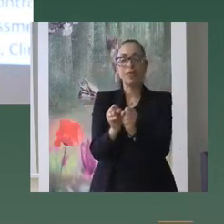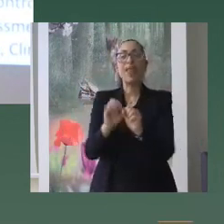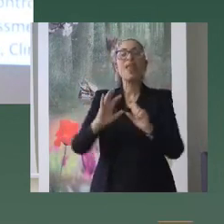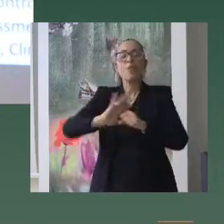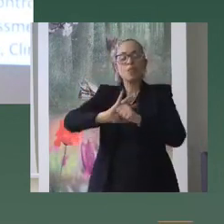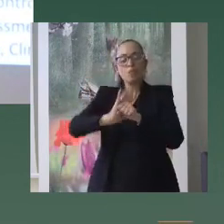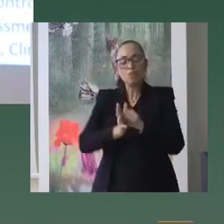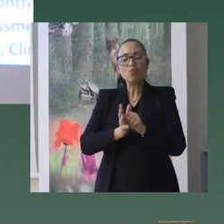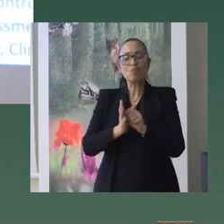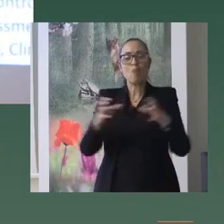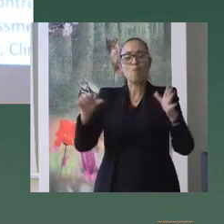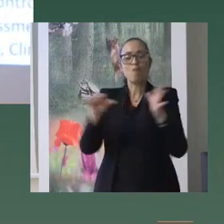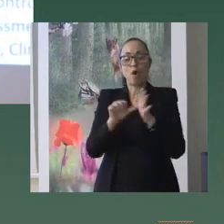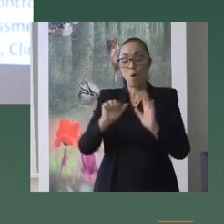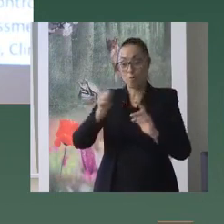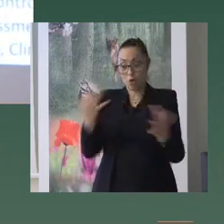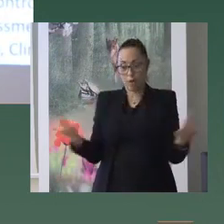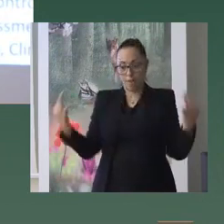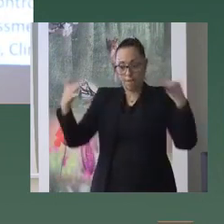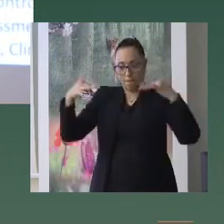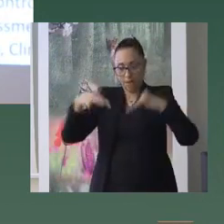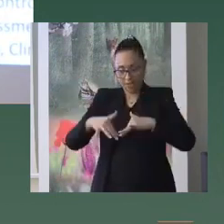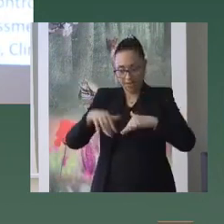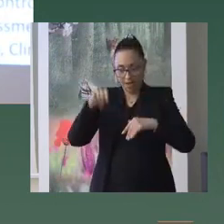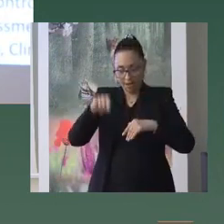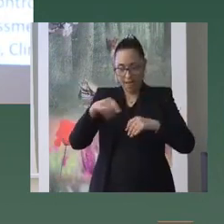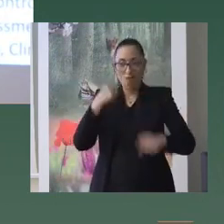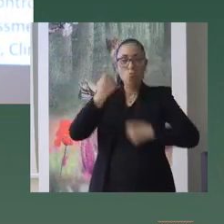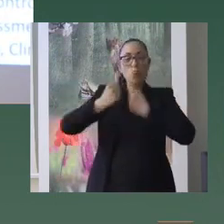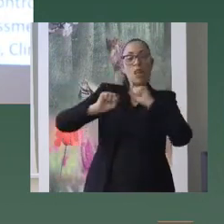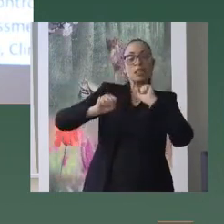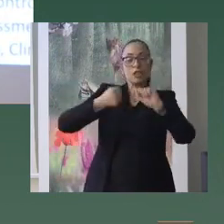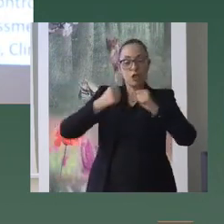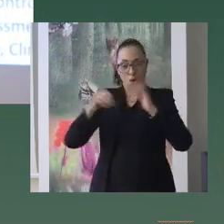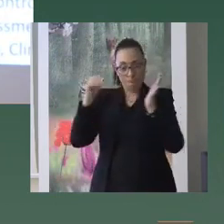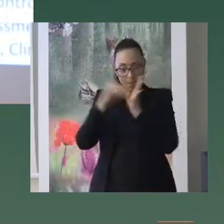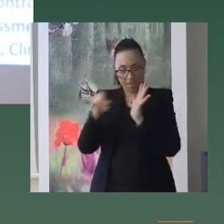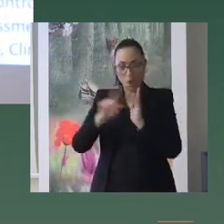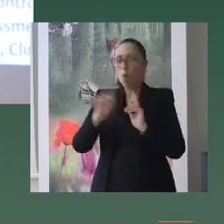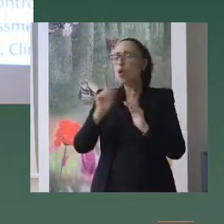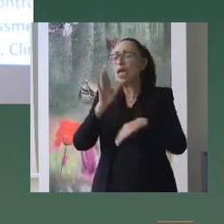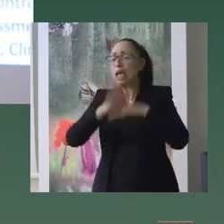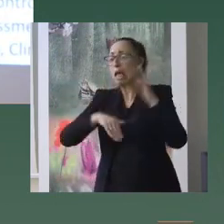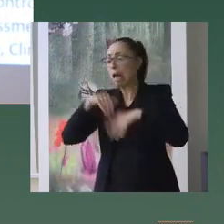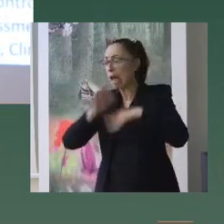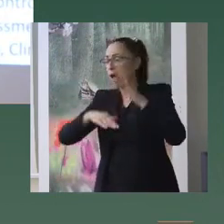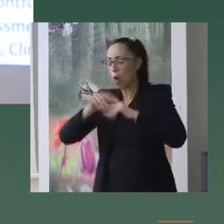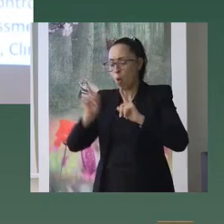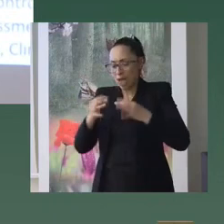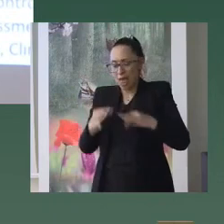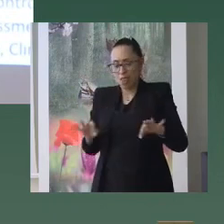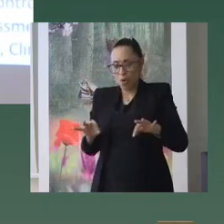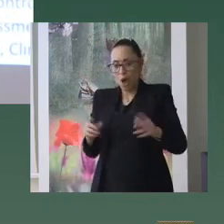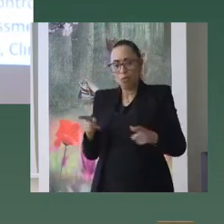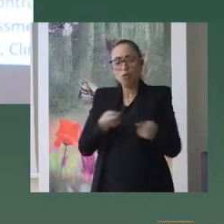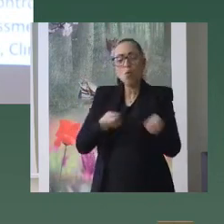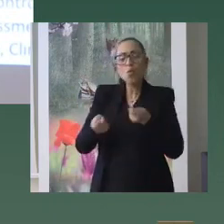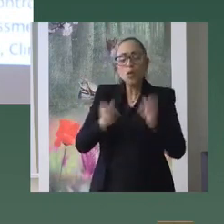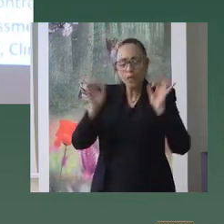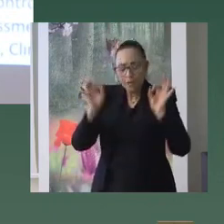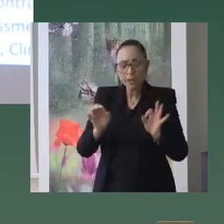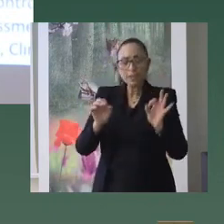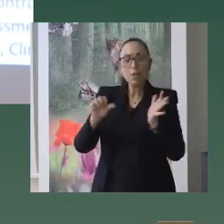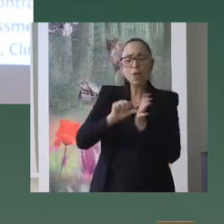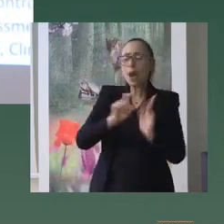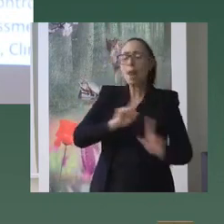που σημαίνει ότι πρώτα επικεντρώνεις όλες τις δραστηριότητες μέσα στην πόλη. Δεν σημαίνει ότι κτίζεις ότι είναι άδειο, αλλά οργανώνεις έτσι την